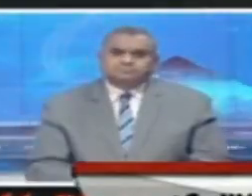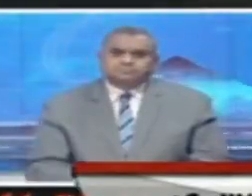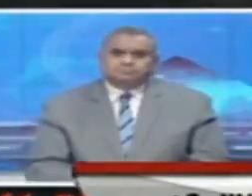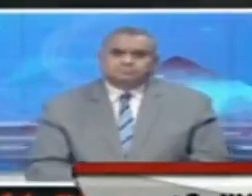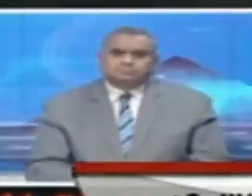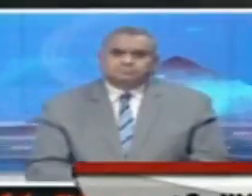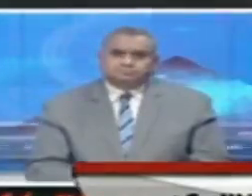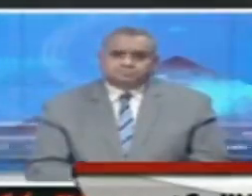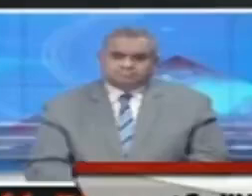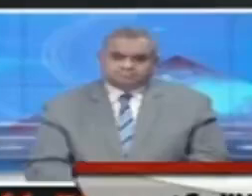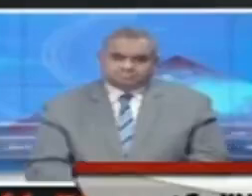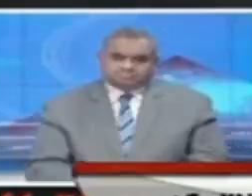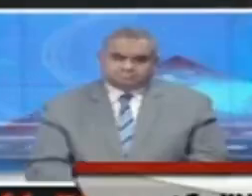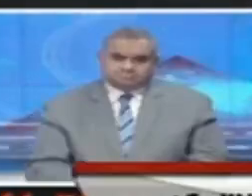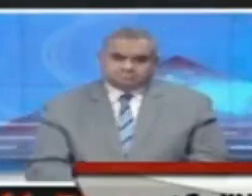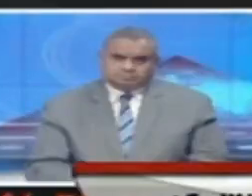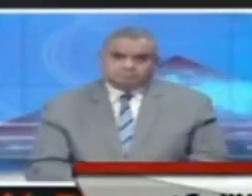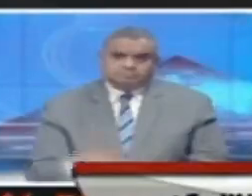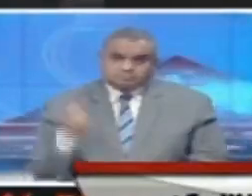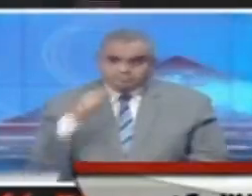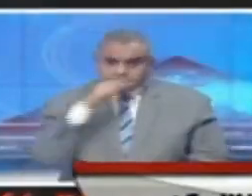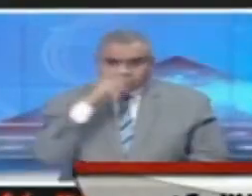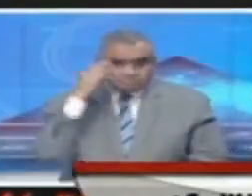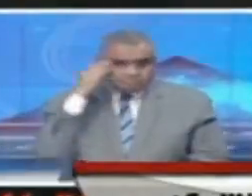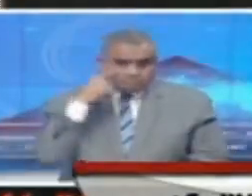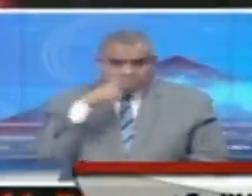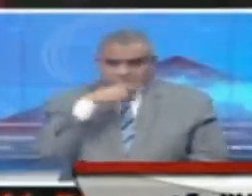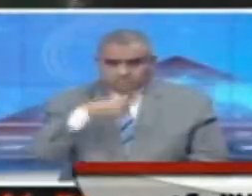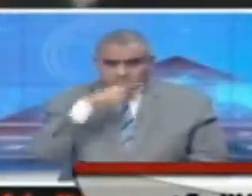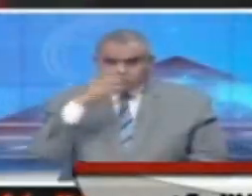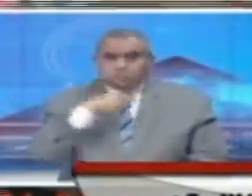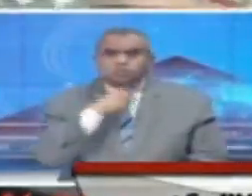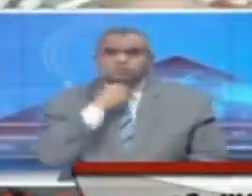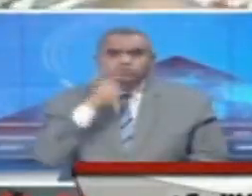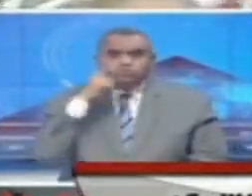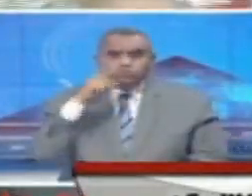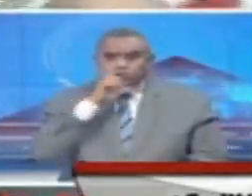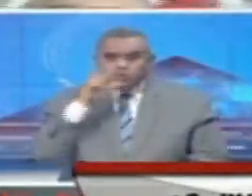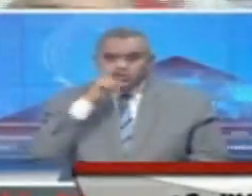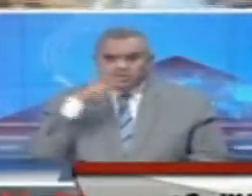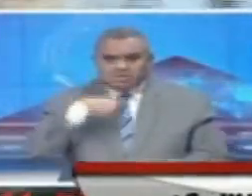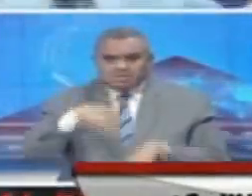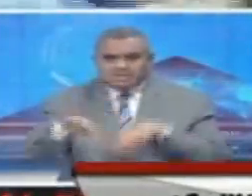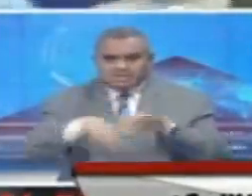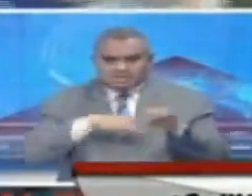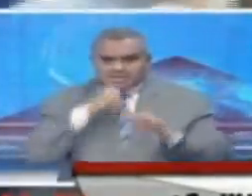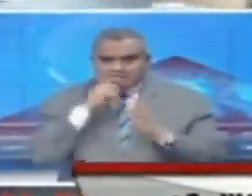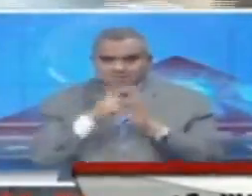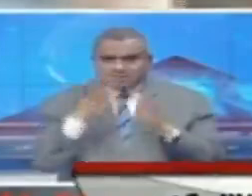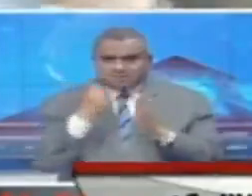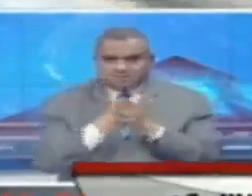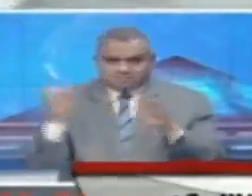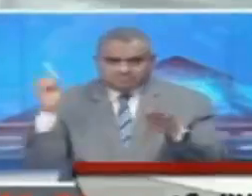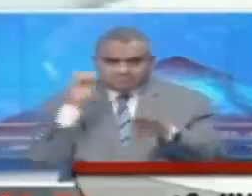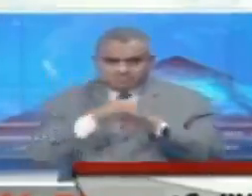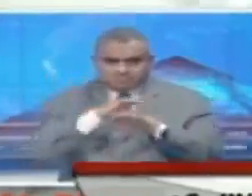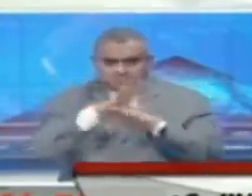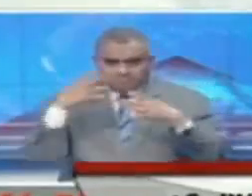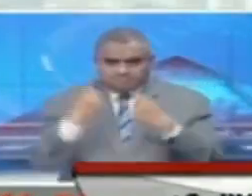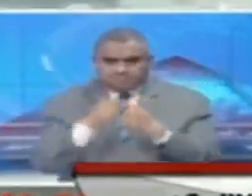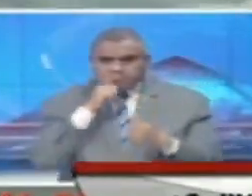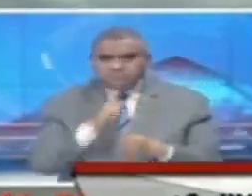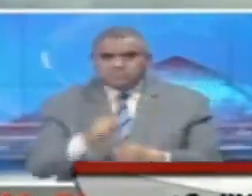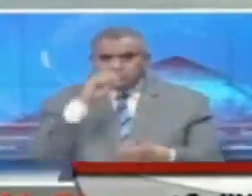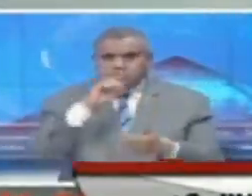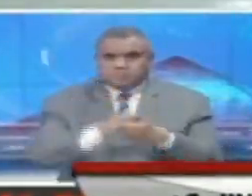إخواني ولا خلفية. وطارة أخرى مكبرة الصوت بالشعارات السياسية الواعية الواضحة في مطالبها والمؤثرة في